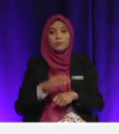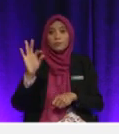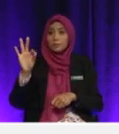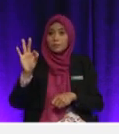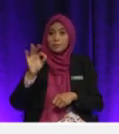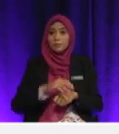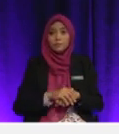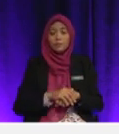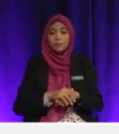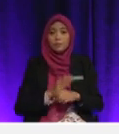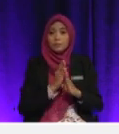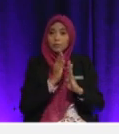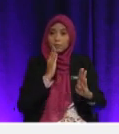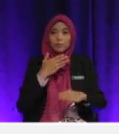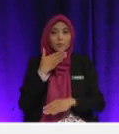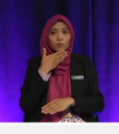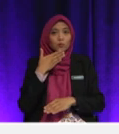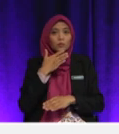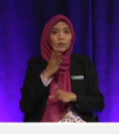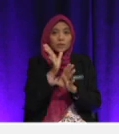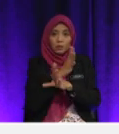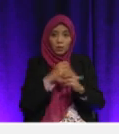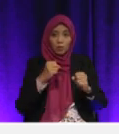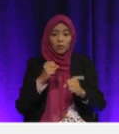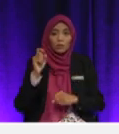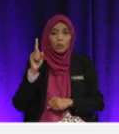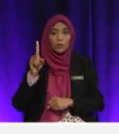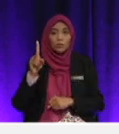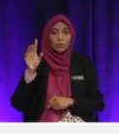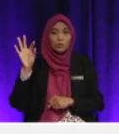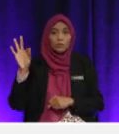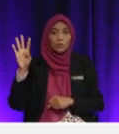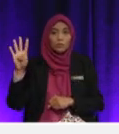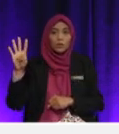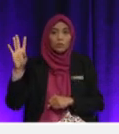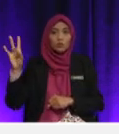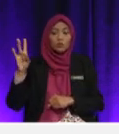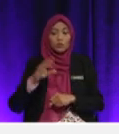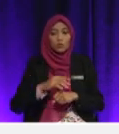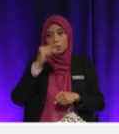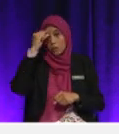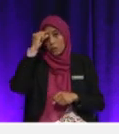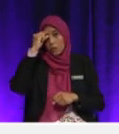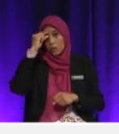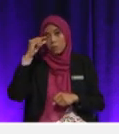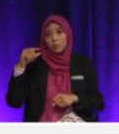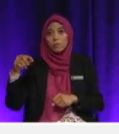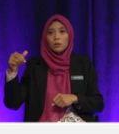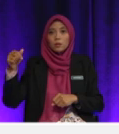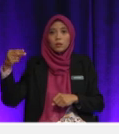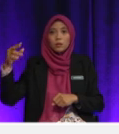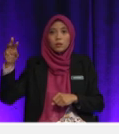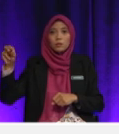barisan Pemuda Jawa Jones 1947 dipimpin oleh Abang Muhammad Kasim Toha dan Ahmad Zaidi